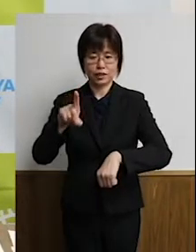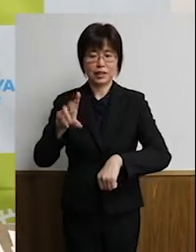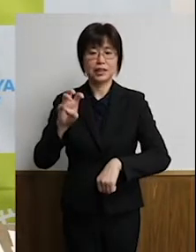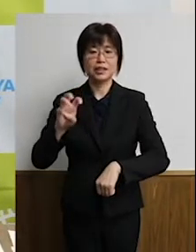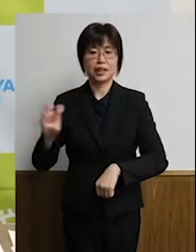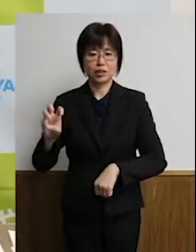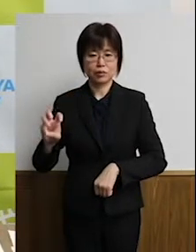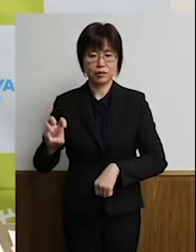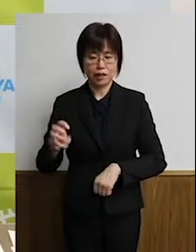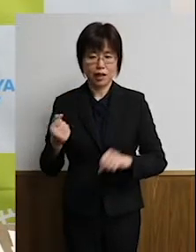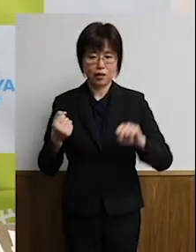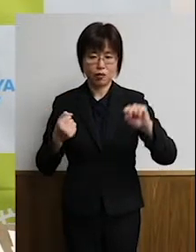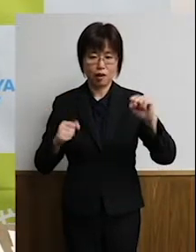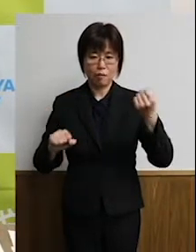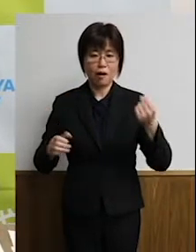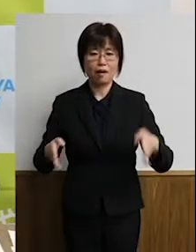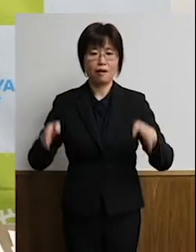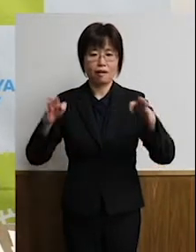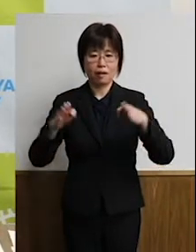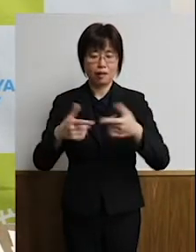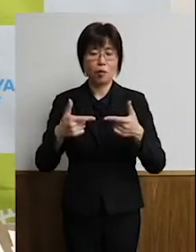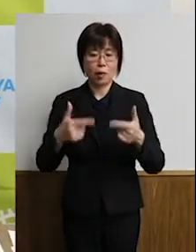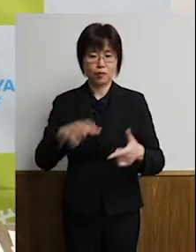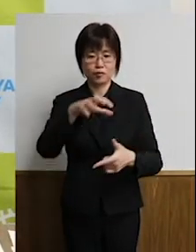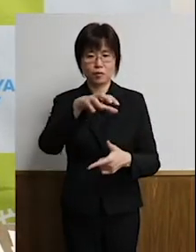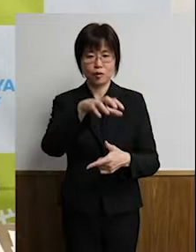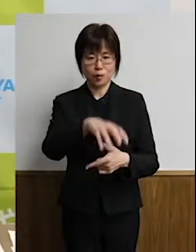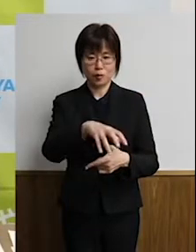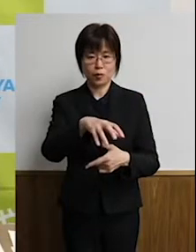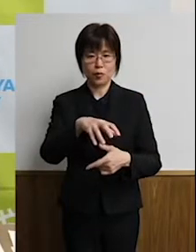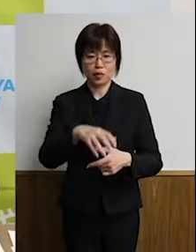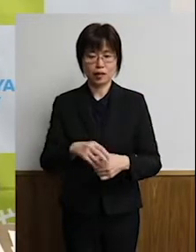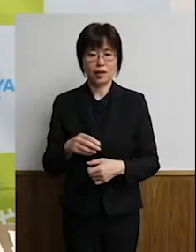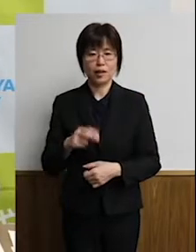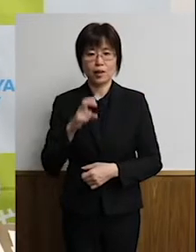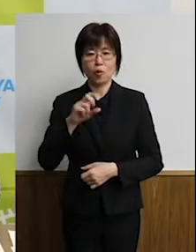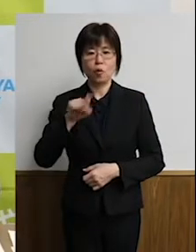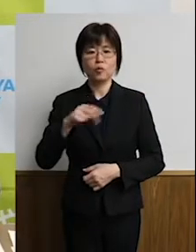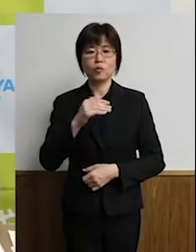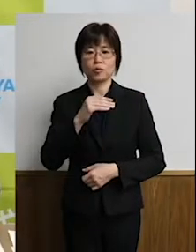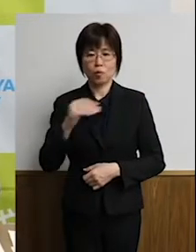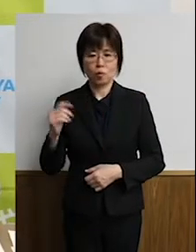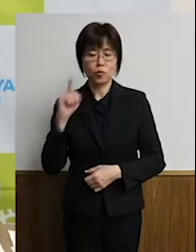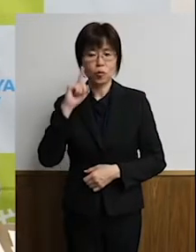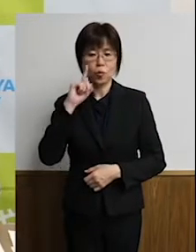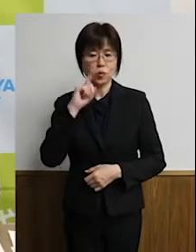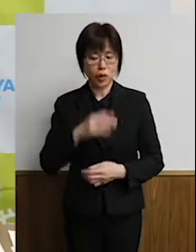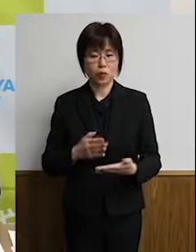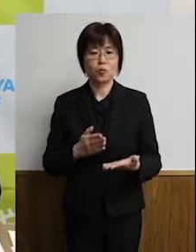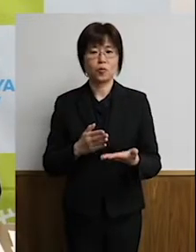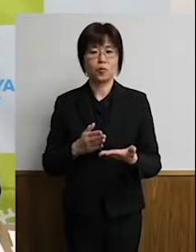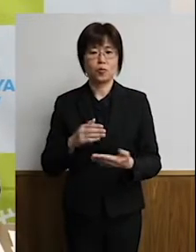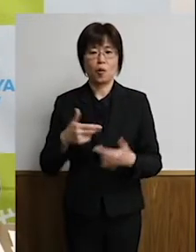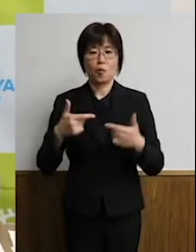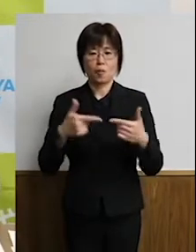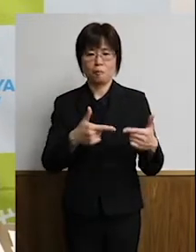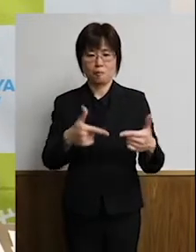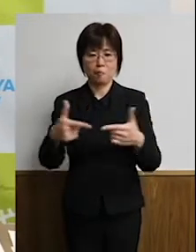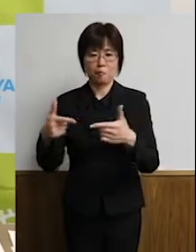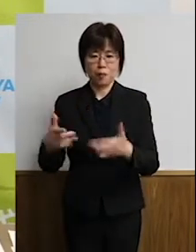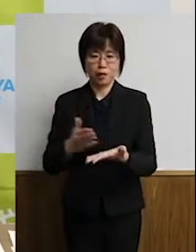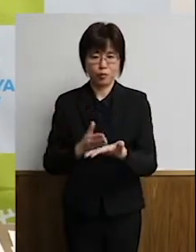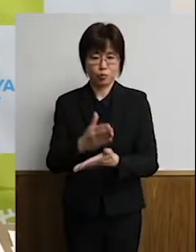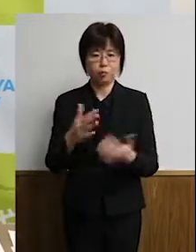からは、大河ドラマ館のバス停留所にて、渋沢栄一論語の里循環バスの出発式を予定